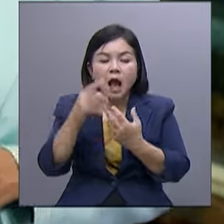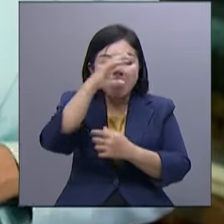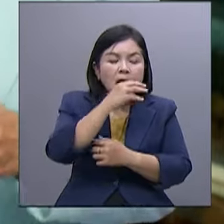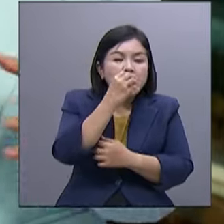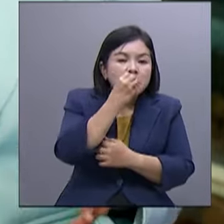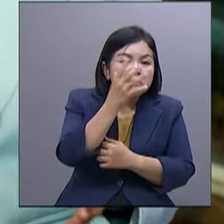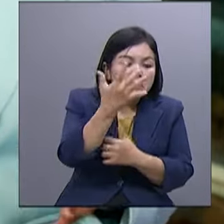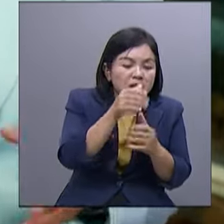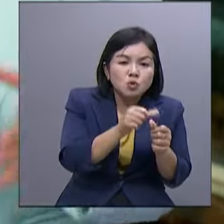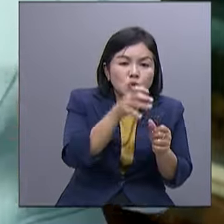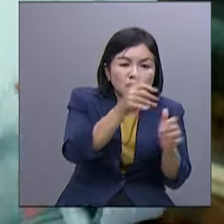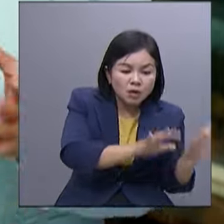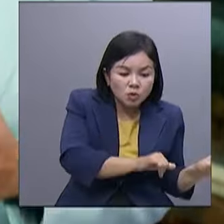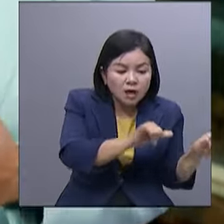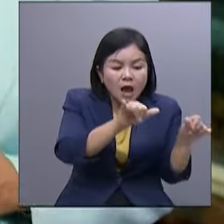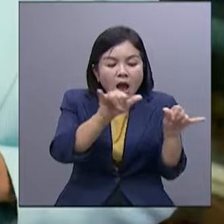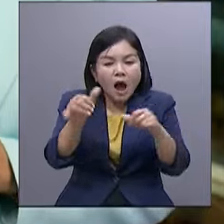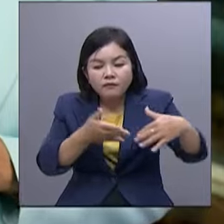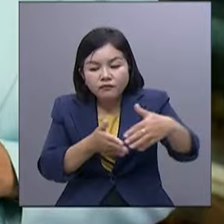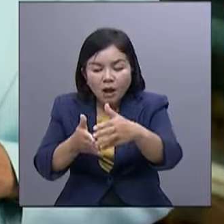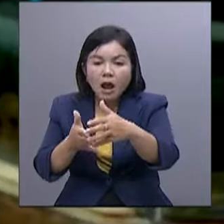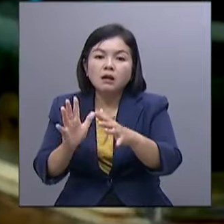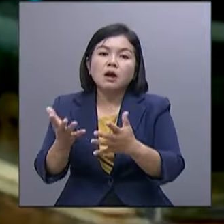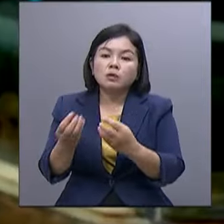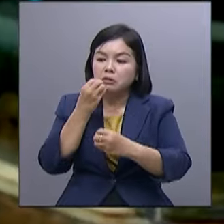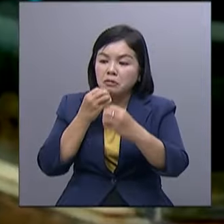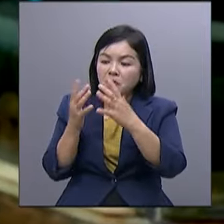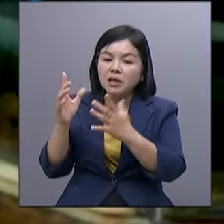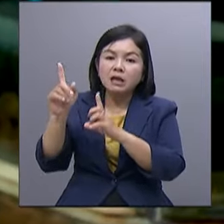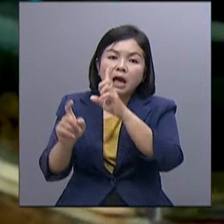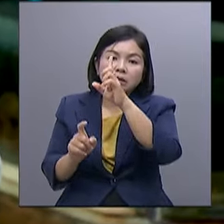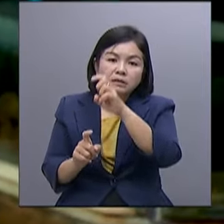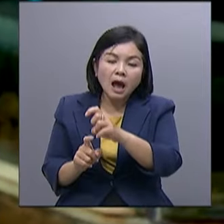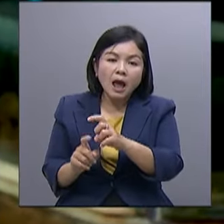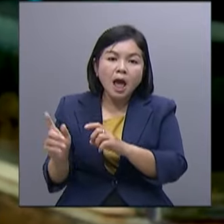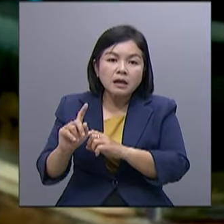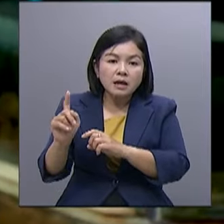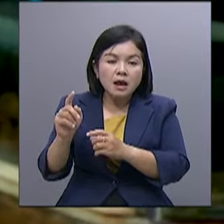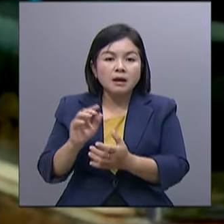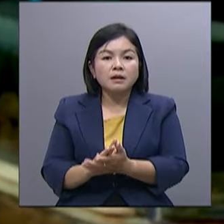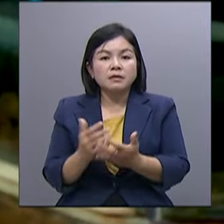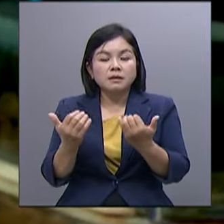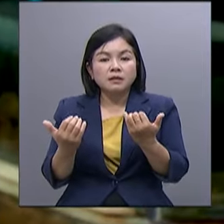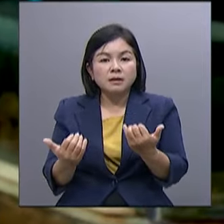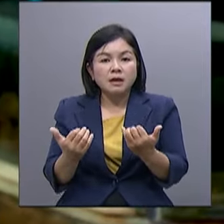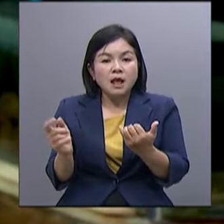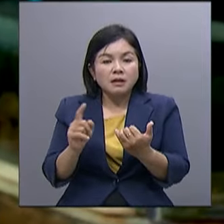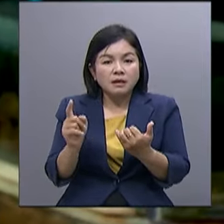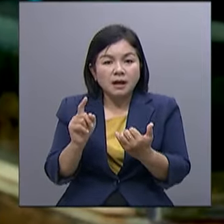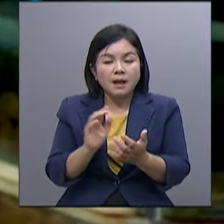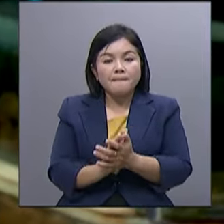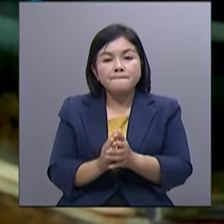อพยพออกจากพื้นที่แล้วก็ตายไปหลายตัวทีเดียวแต่ดูเหมือนว่าจะมีสัญญาณที่ดีแล้วนะคะสำหรับตอนนี้ที่นัก